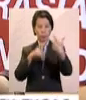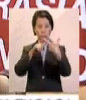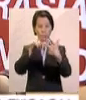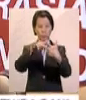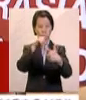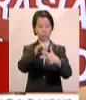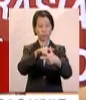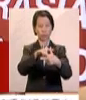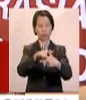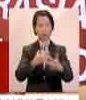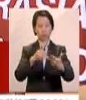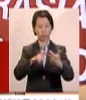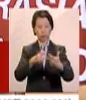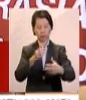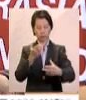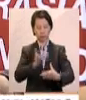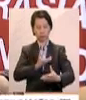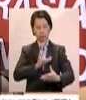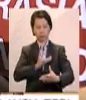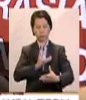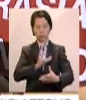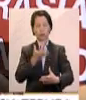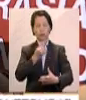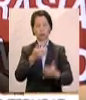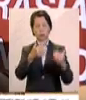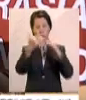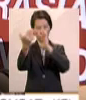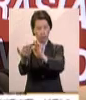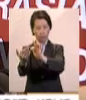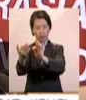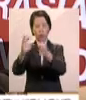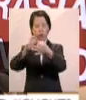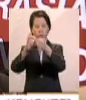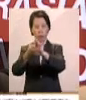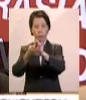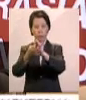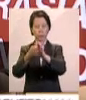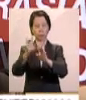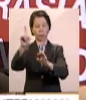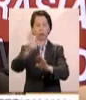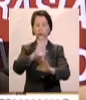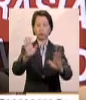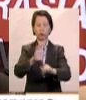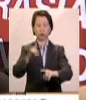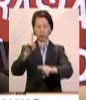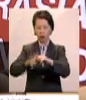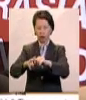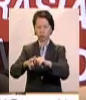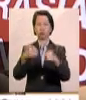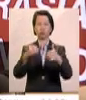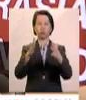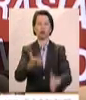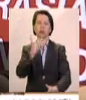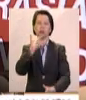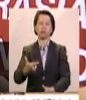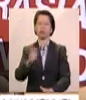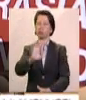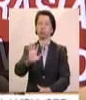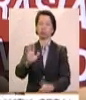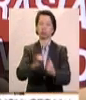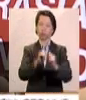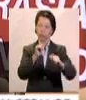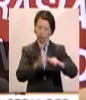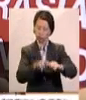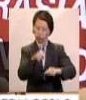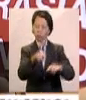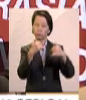medal. Dan kemudian untuk berhadapan dengan Olimpik yang seterusnya, kita mesti tidak hanya bergantung kepada pemain-pemain lama ini, kita mesti bergantung kepada